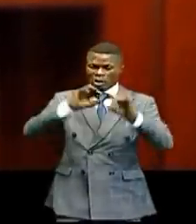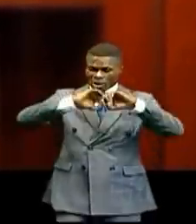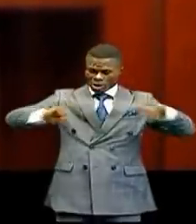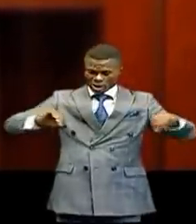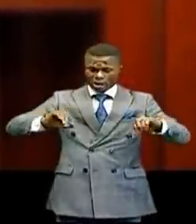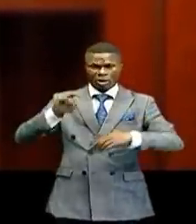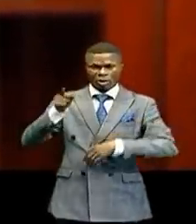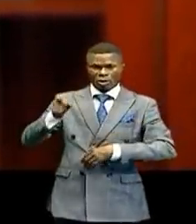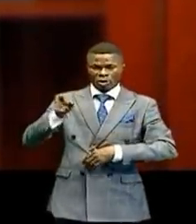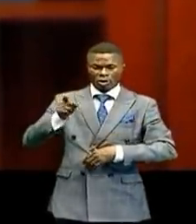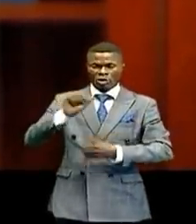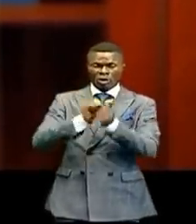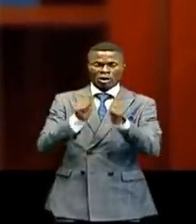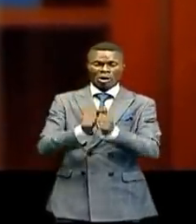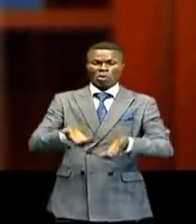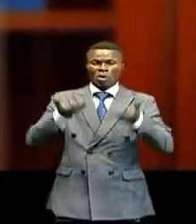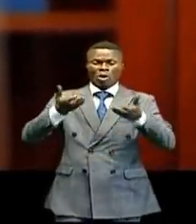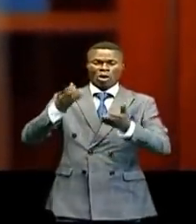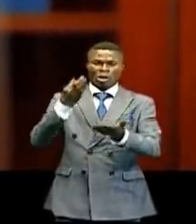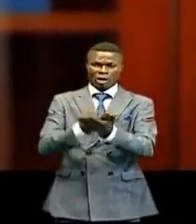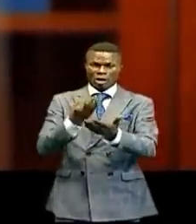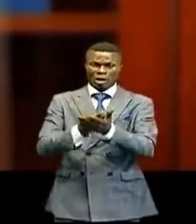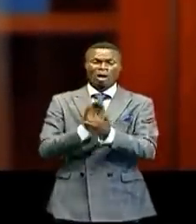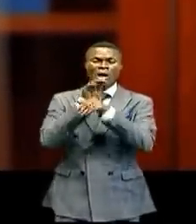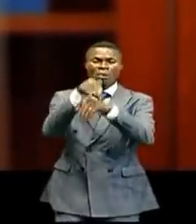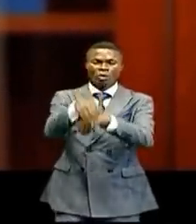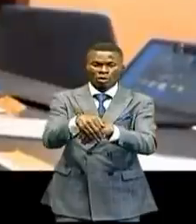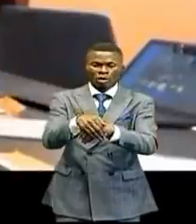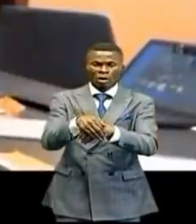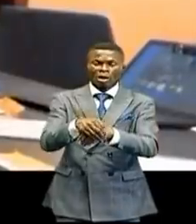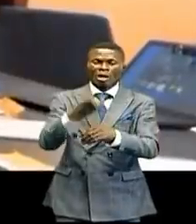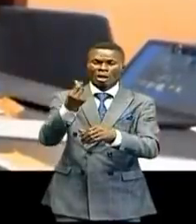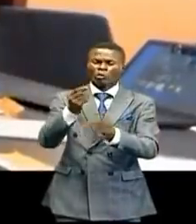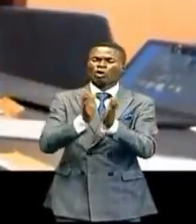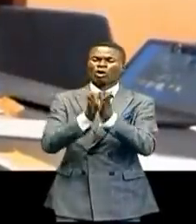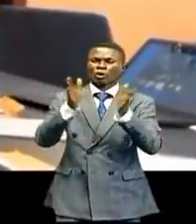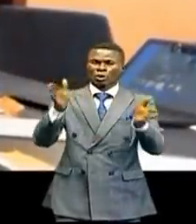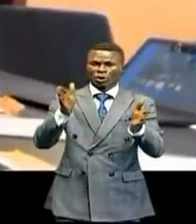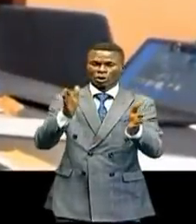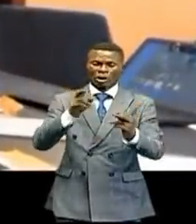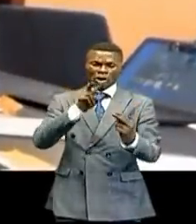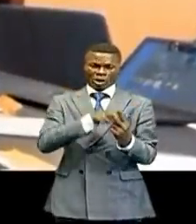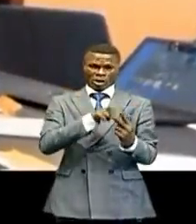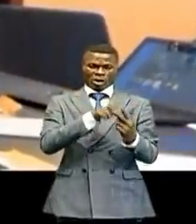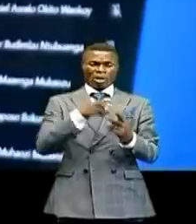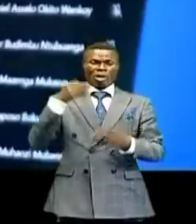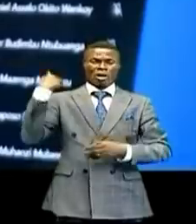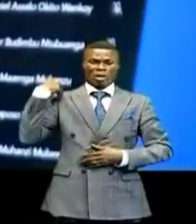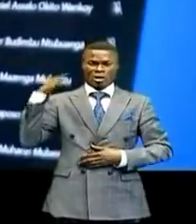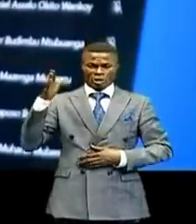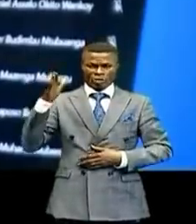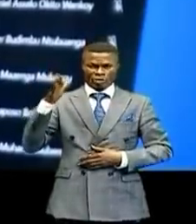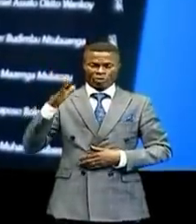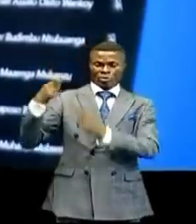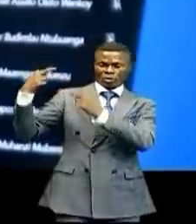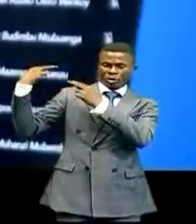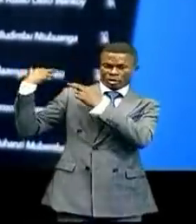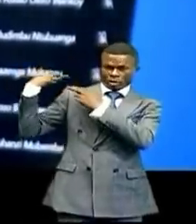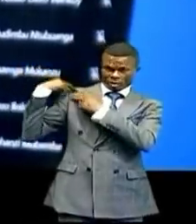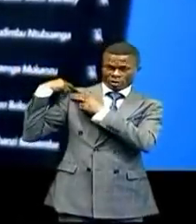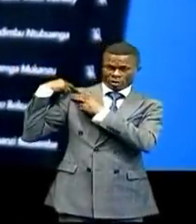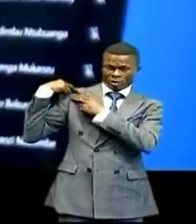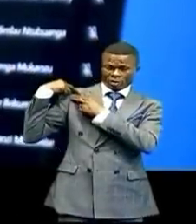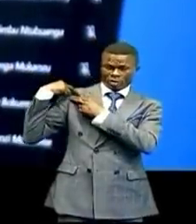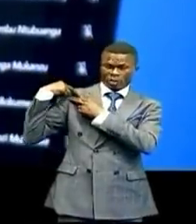derniers du poids financier de contribuer à l'enveloppe globale en réservant à l'État la responsabilité